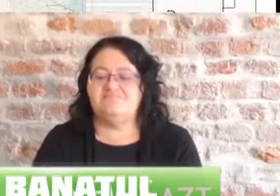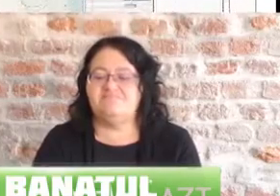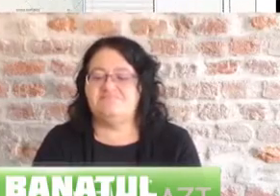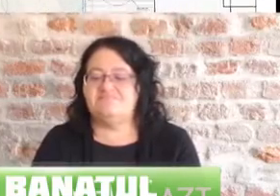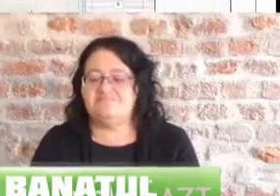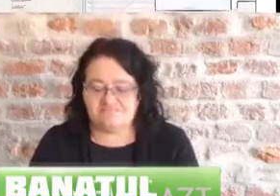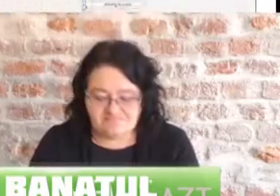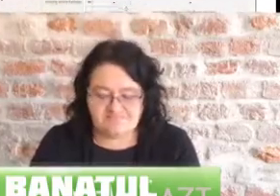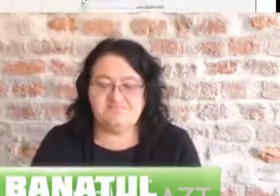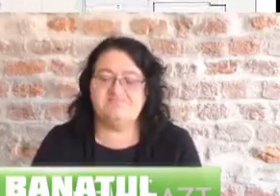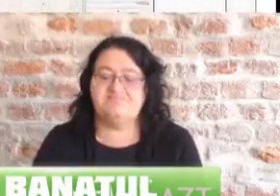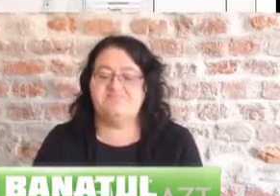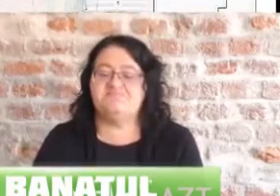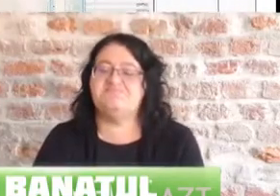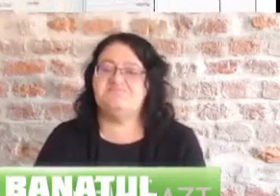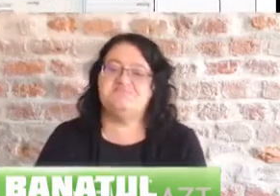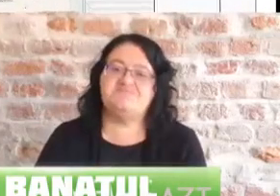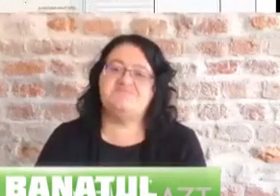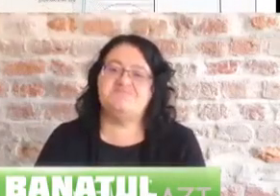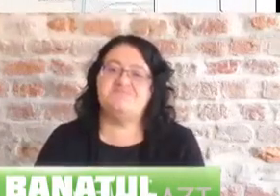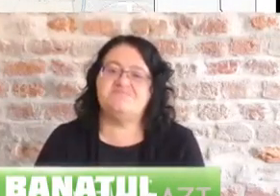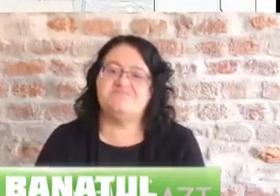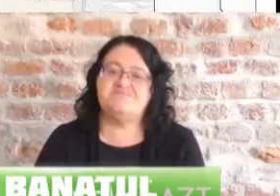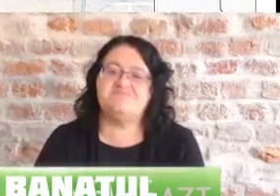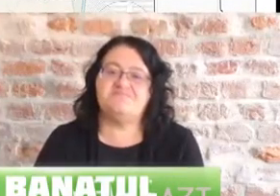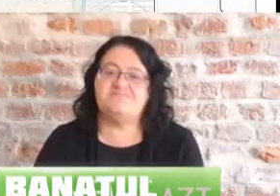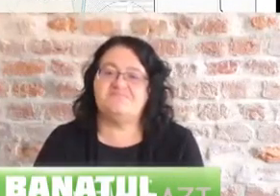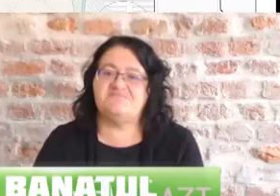Acolo. Așa, încetut spre...